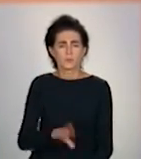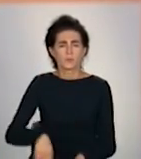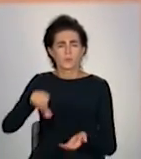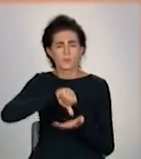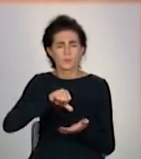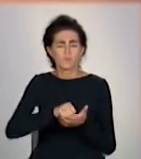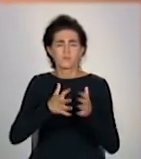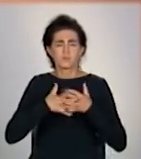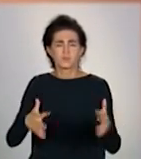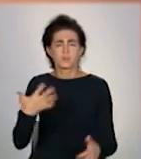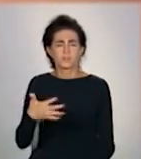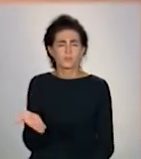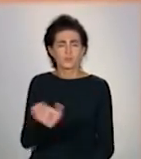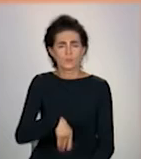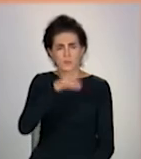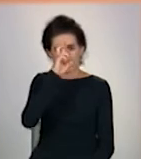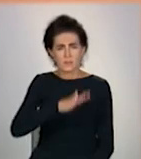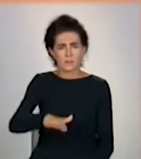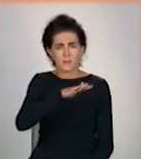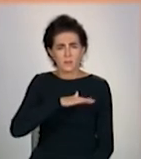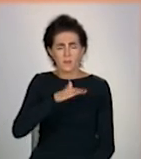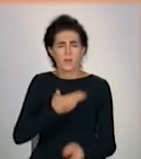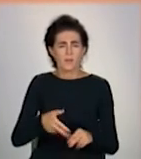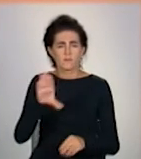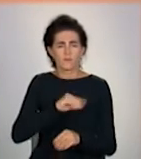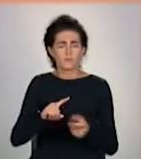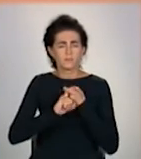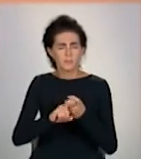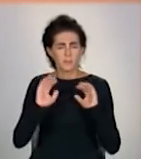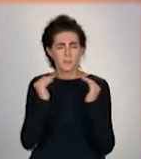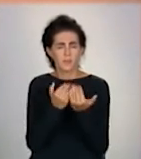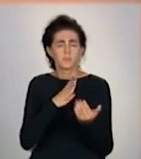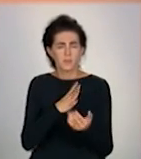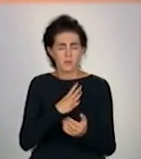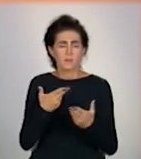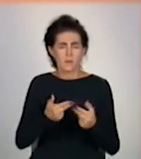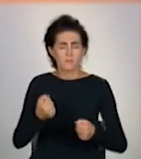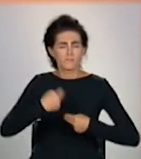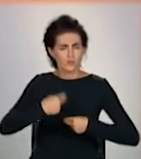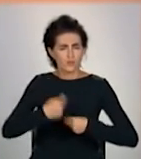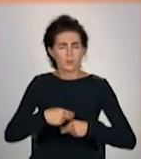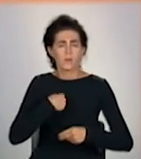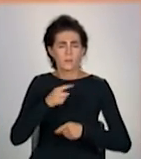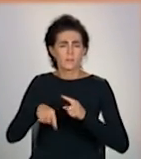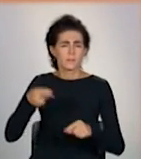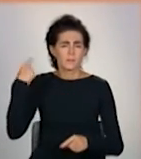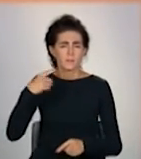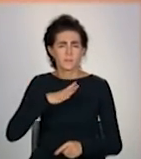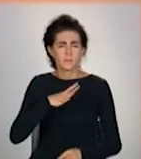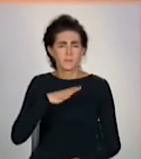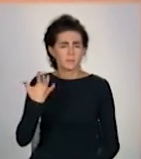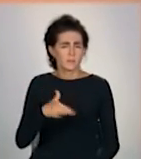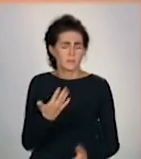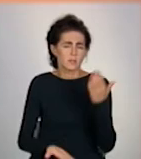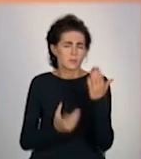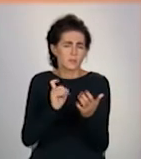50 країн. Эта пандемия внесла коррективы. На предыдущем чемпионате мира было 150 участников,